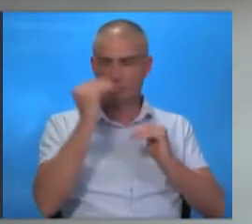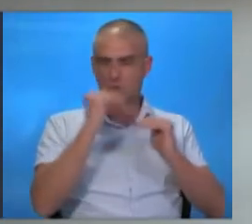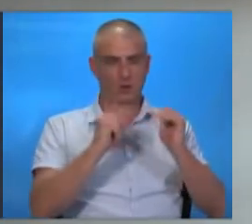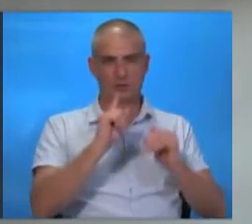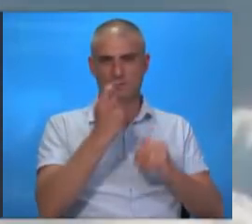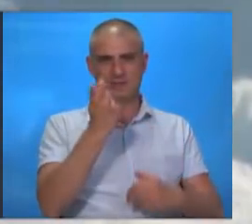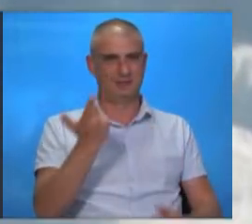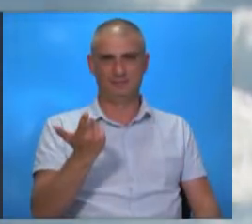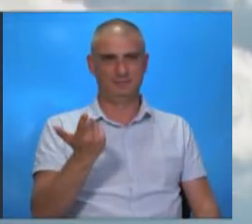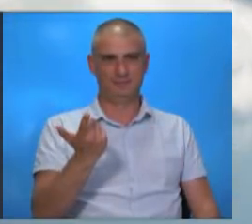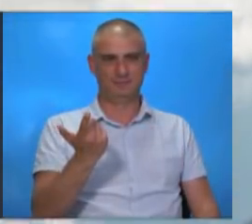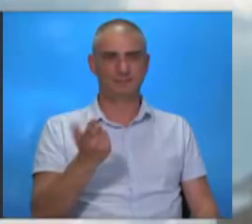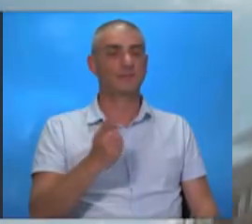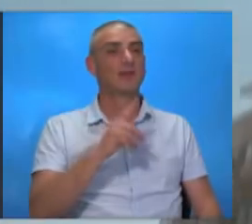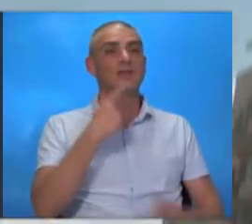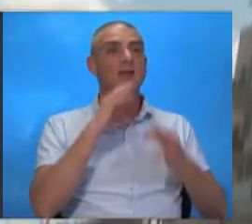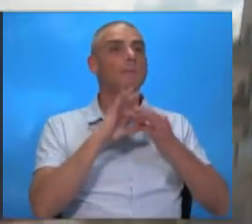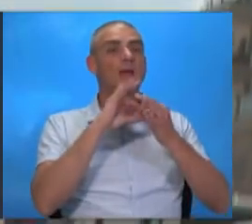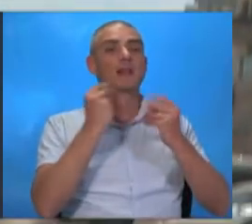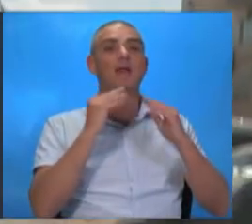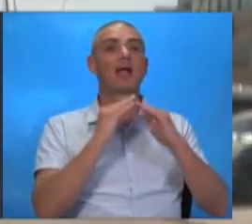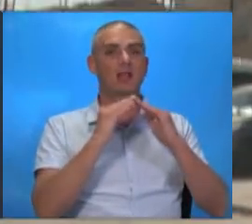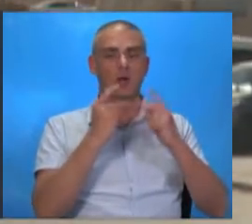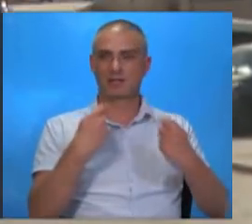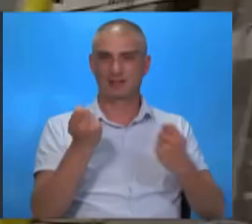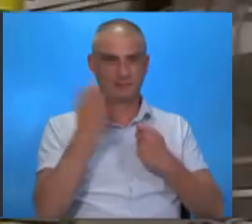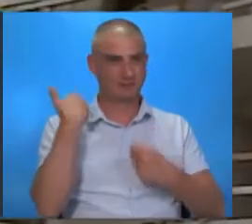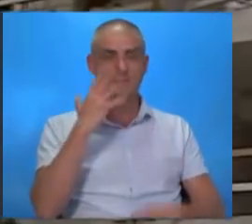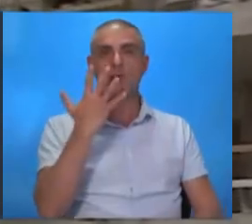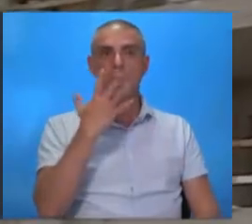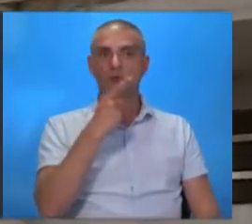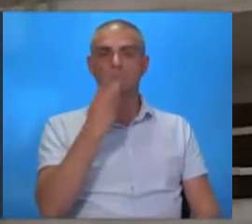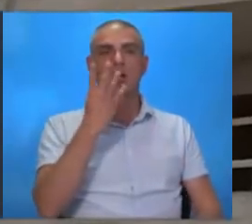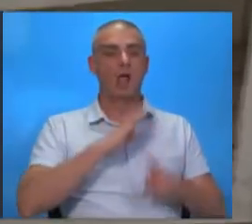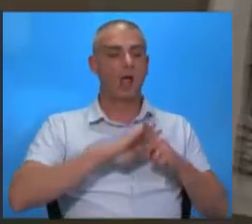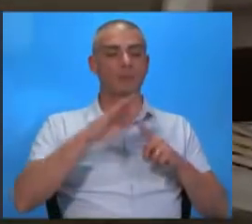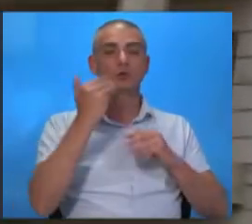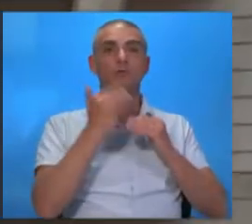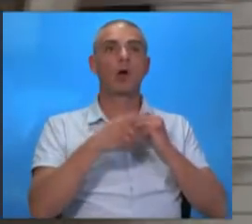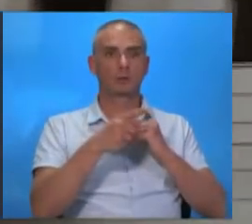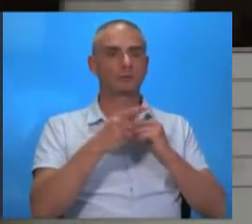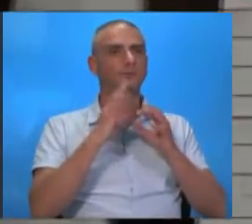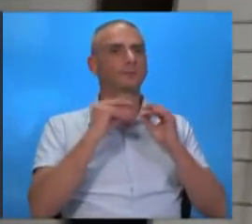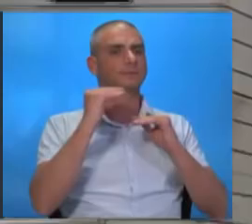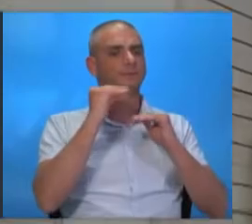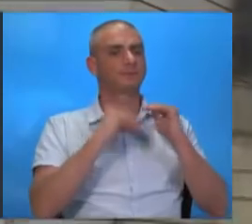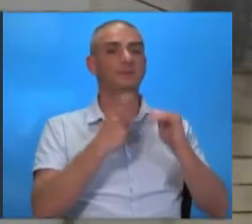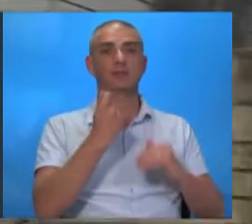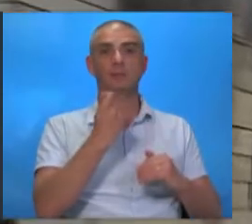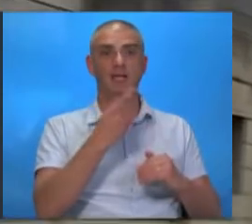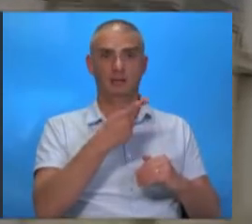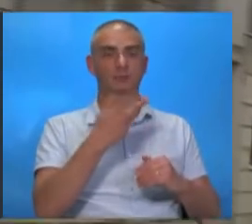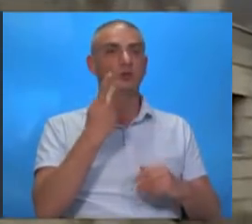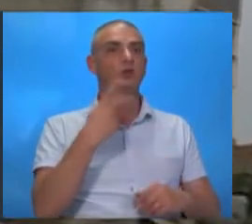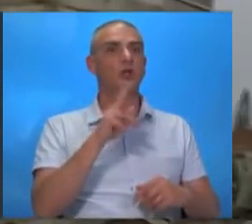לא יוריד מחירים. על פי מדד מחירי הדירות שהתפרסם ביום חמישי, בארבעת החודשים האחרונים חלה ירידת מחירים של